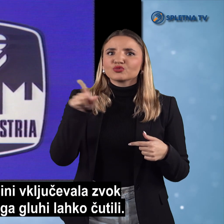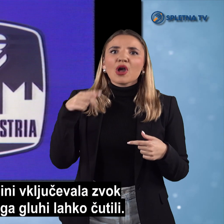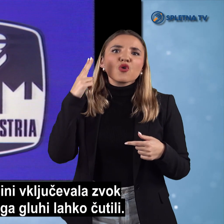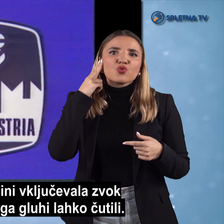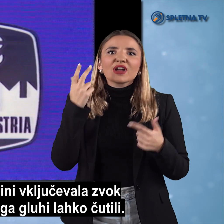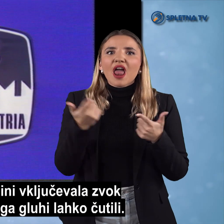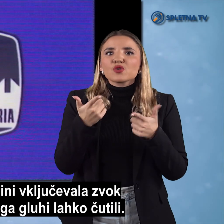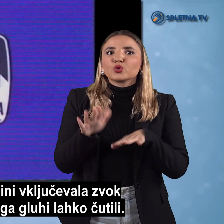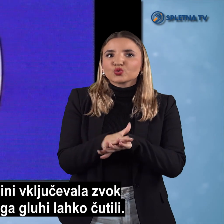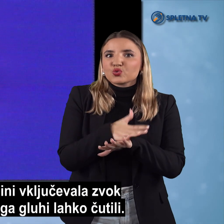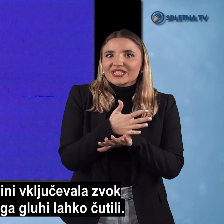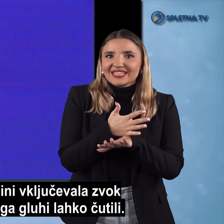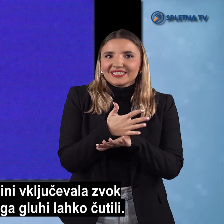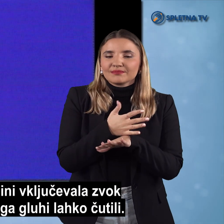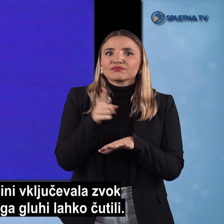čutili.